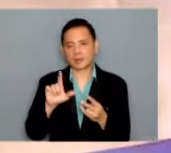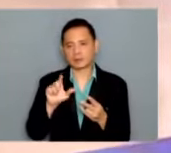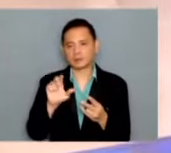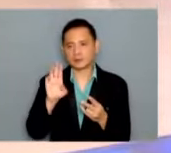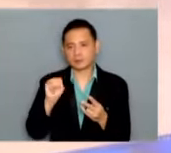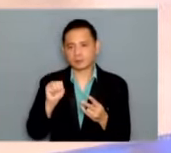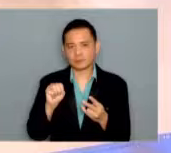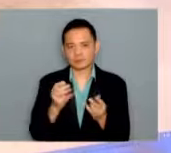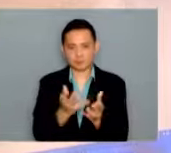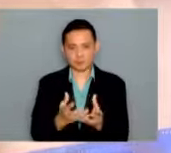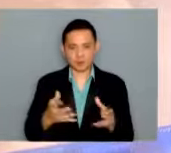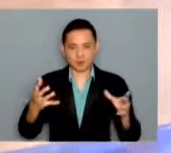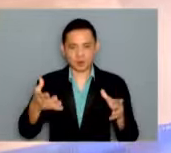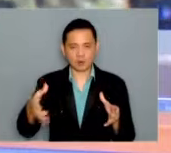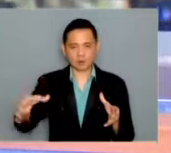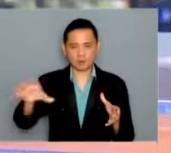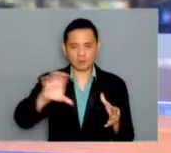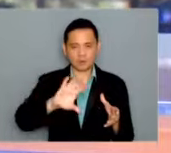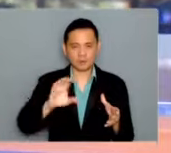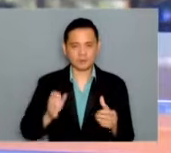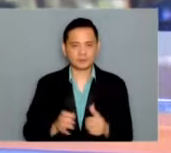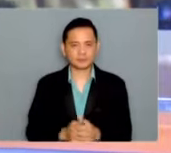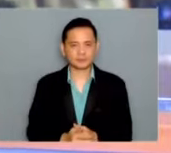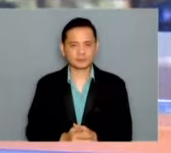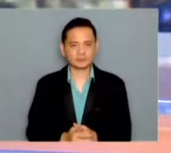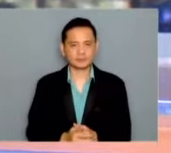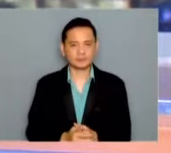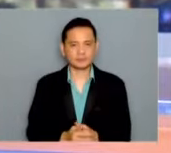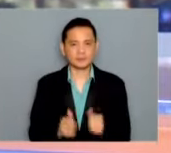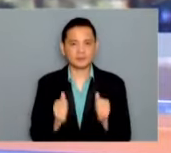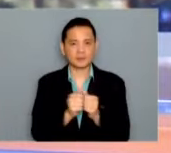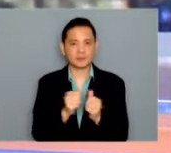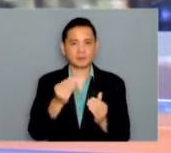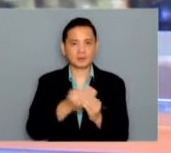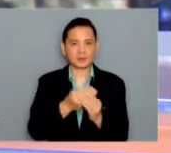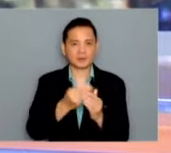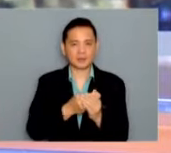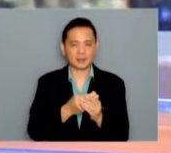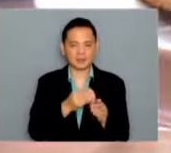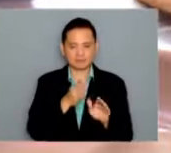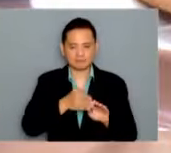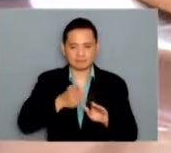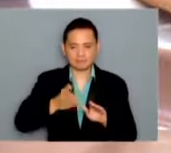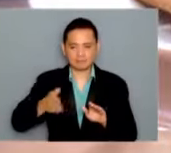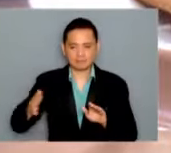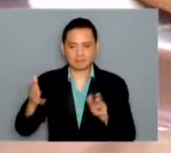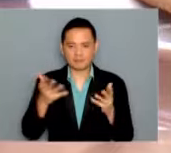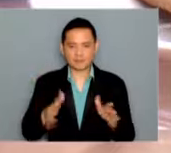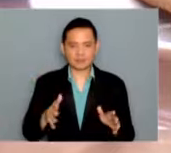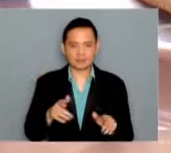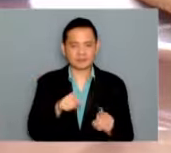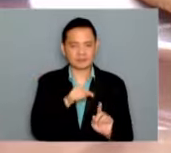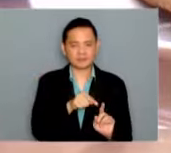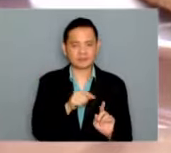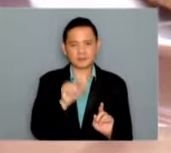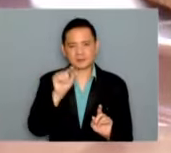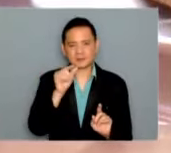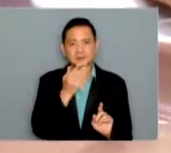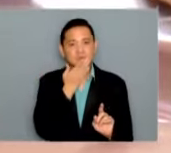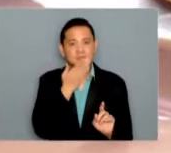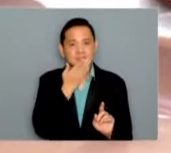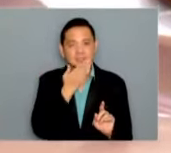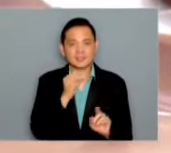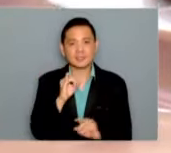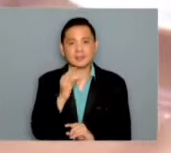natin. And then after that, sama na rin natin itong mangga natin. Mm-hmm. So ripe mango to. So medyo, alam nyo na, medyo matamis to ng onte. So sa may mga diabetes